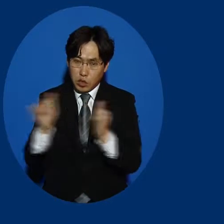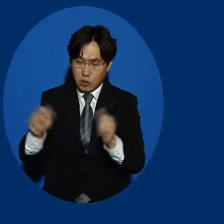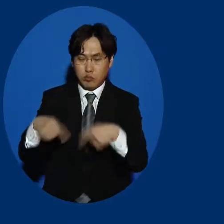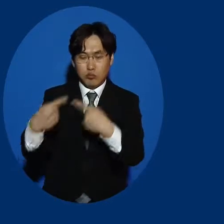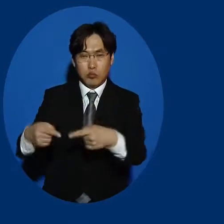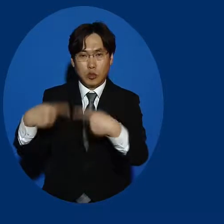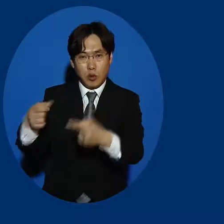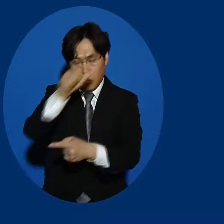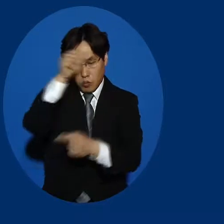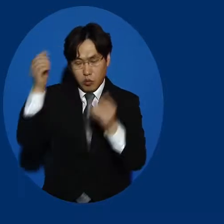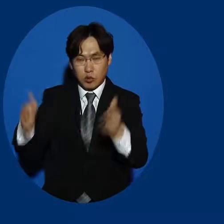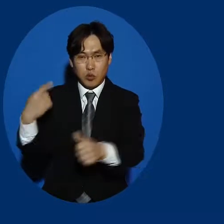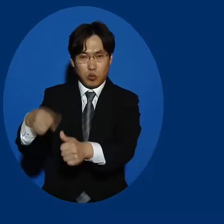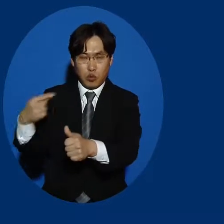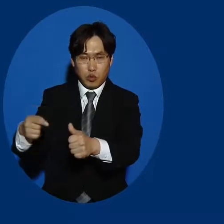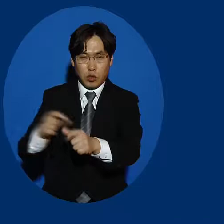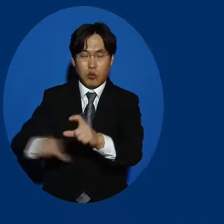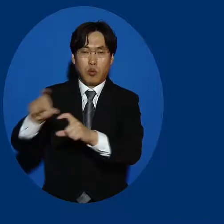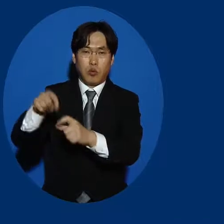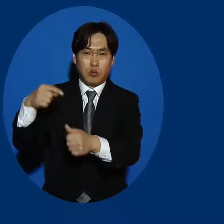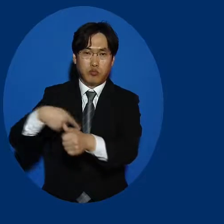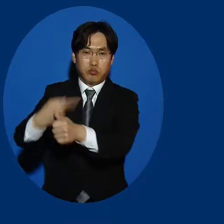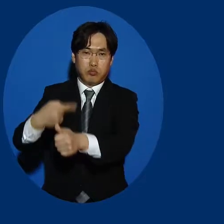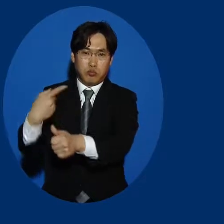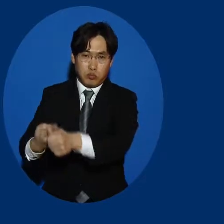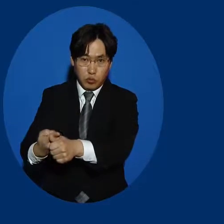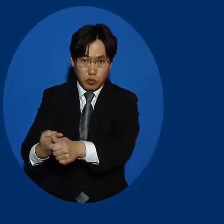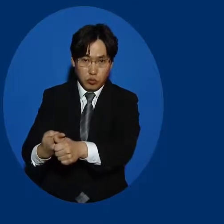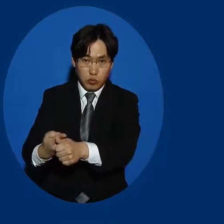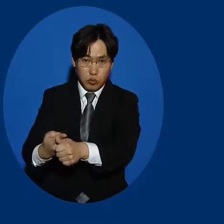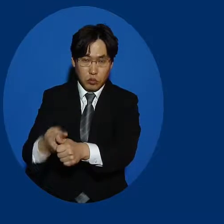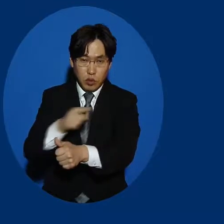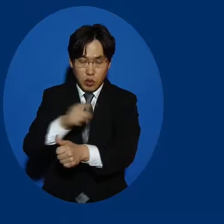많이 참여함으로써 평생교육이 오히려